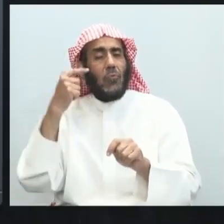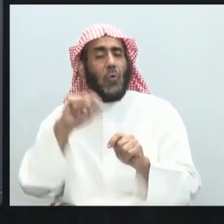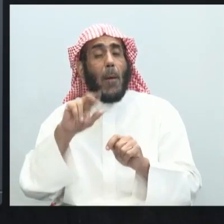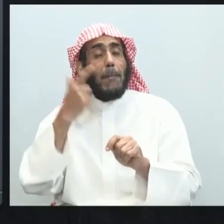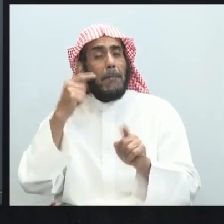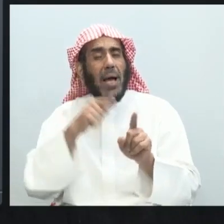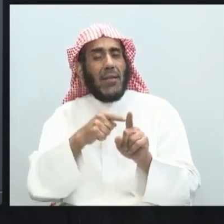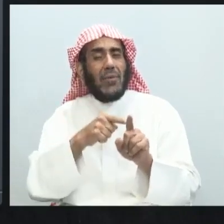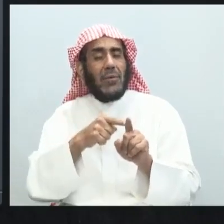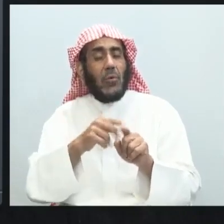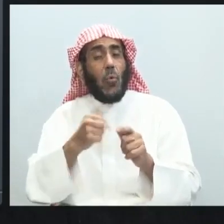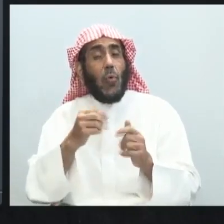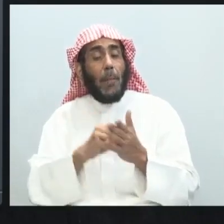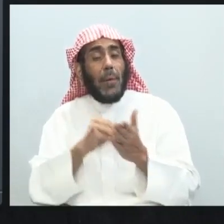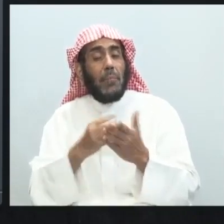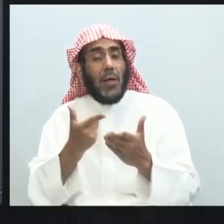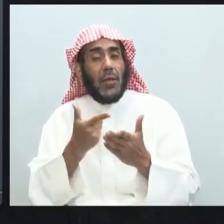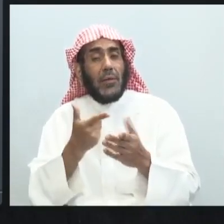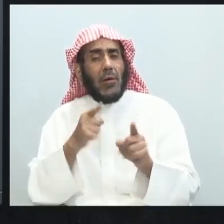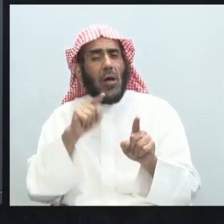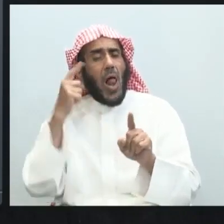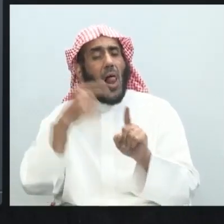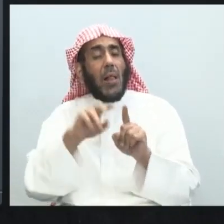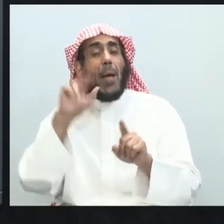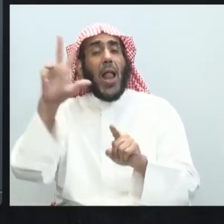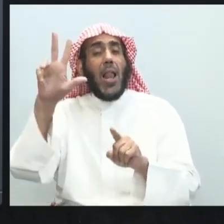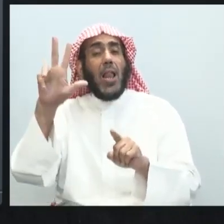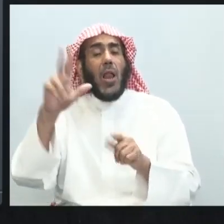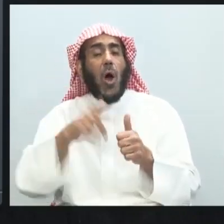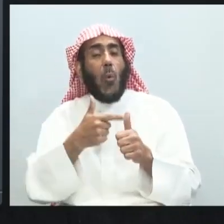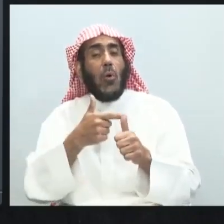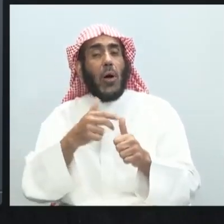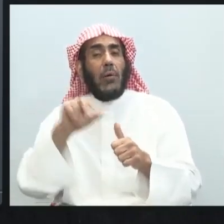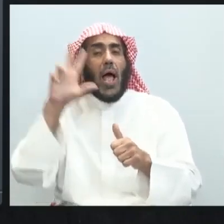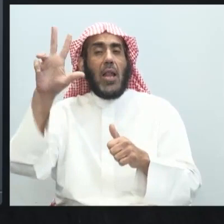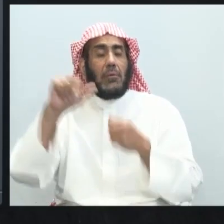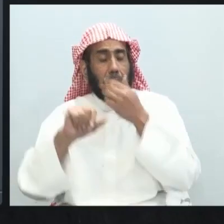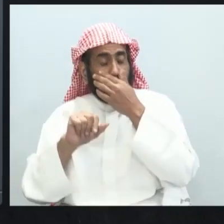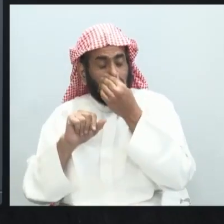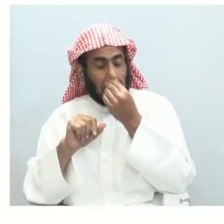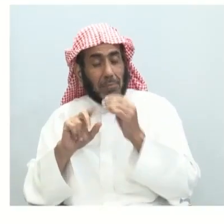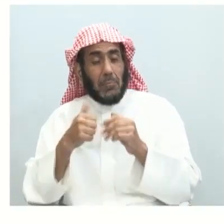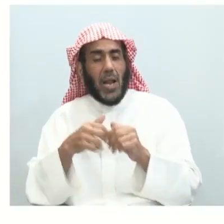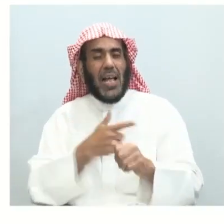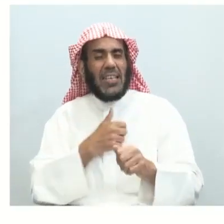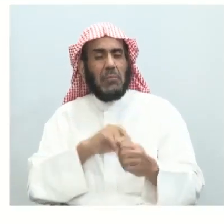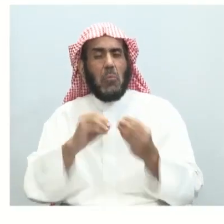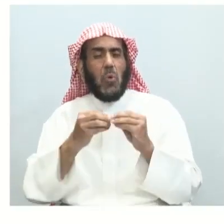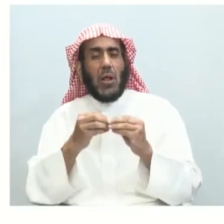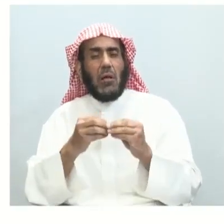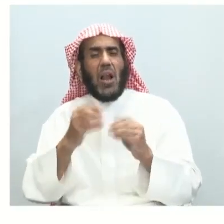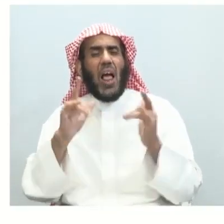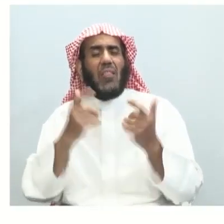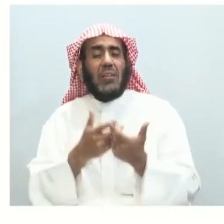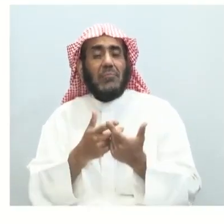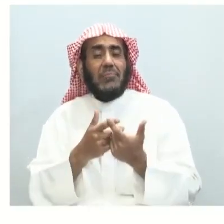معرفه ومعرفه بماذا بال لانها اولها اما الاسماء الملونه باللون